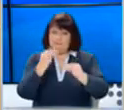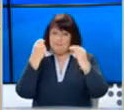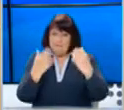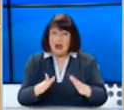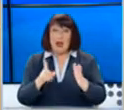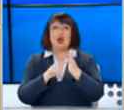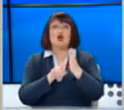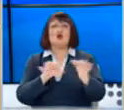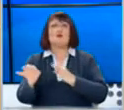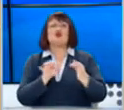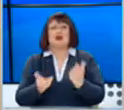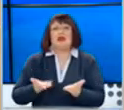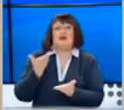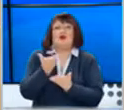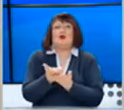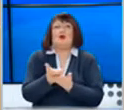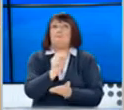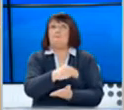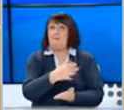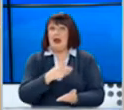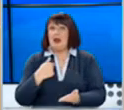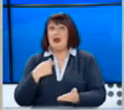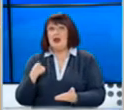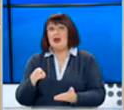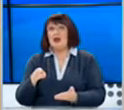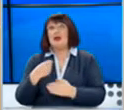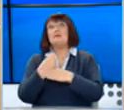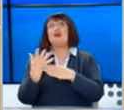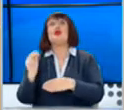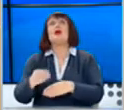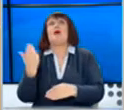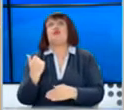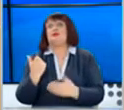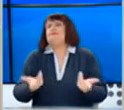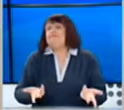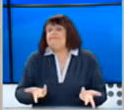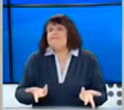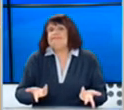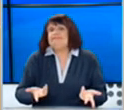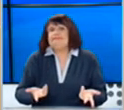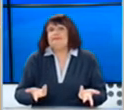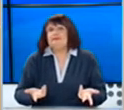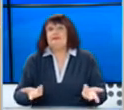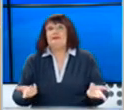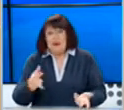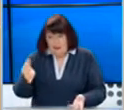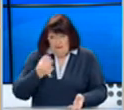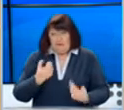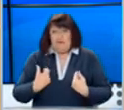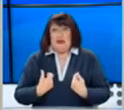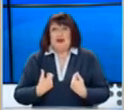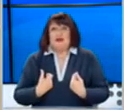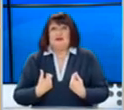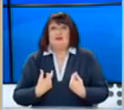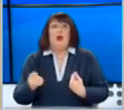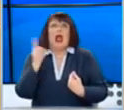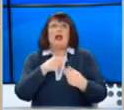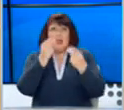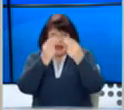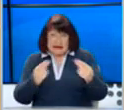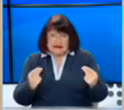τέτοιο νομοσχέδιο. Τι κάνατε? Μπορεί να μην το ξέρετε, το καταψηφίσατε. Και αυτό. Λοιπόν, έλατε να μου πείτε εσείς αν έχετε άλλη εναλλακτική